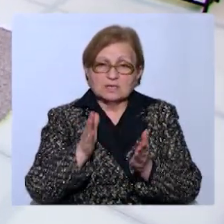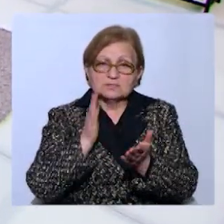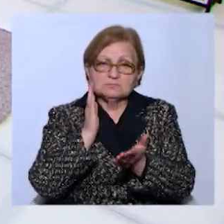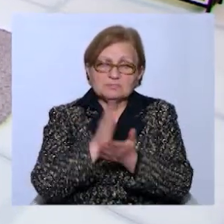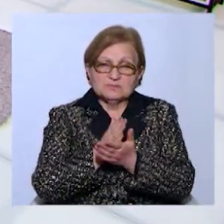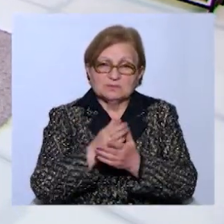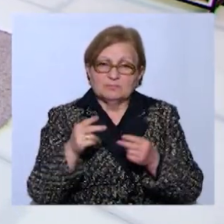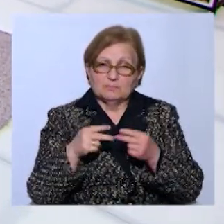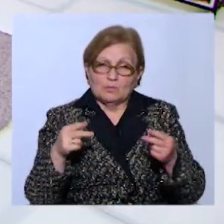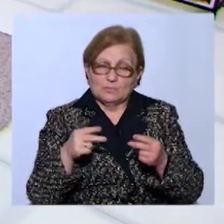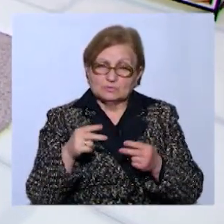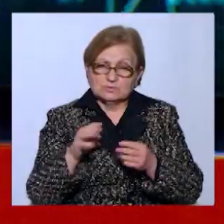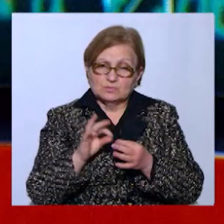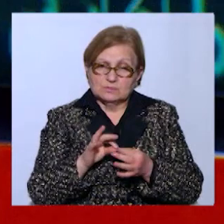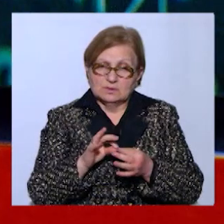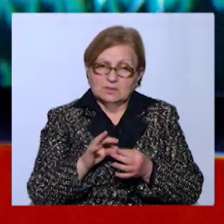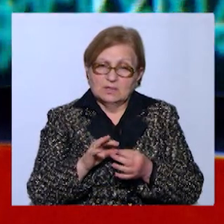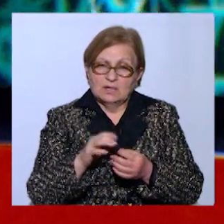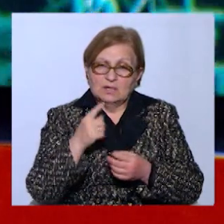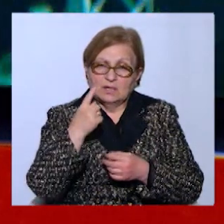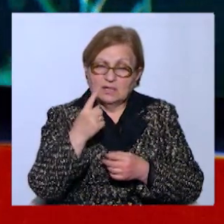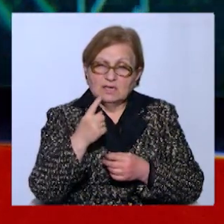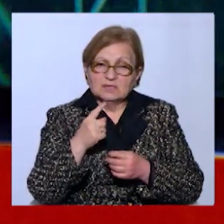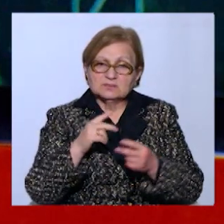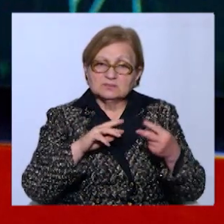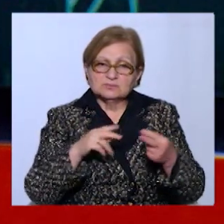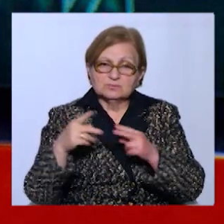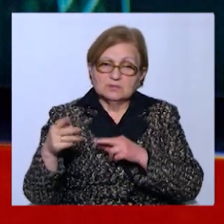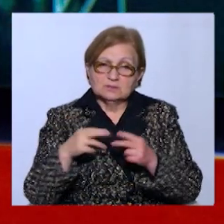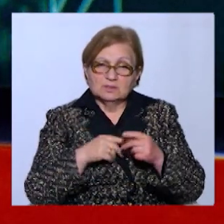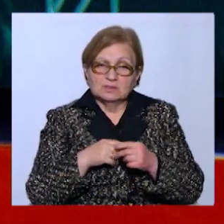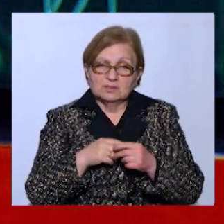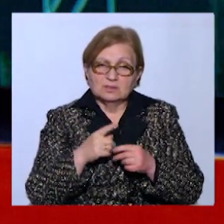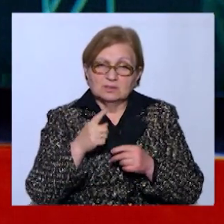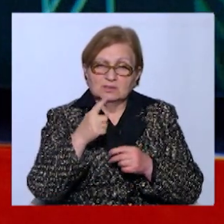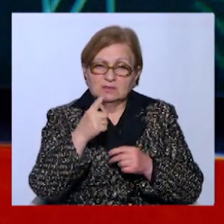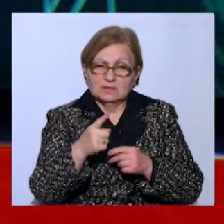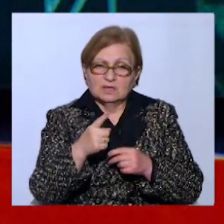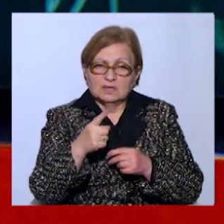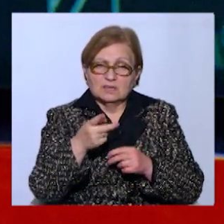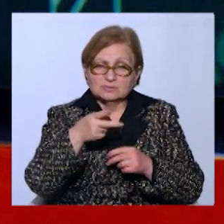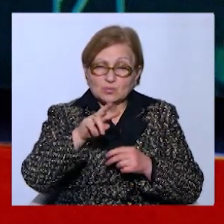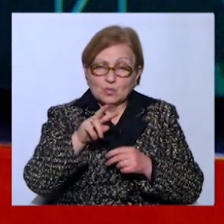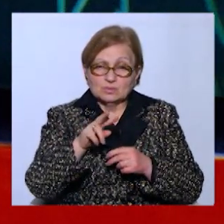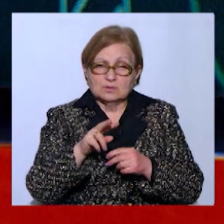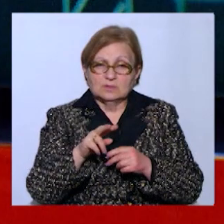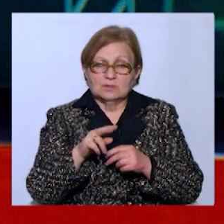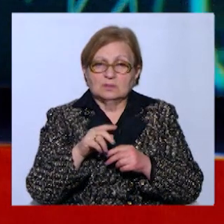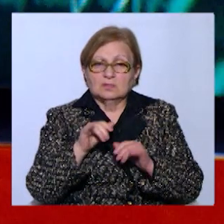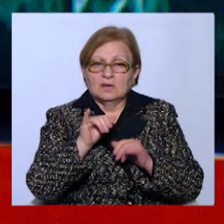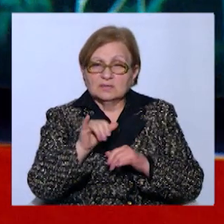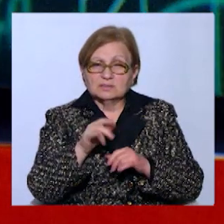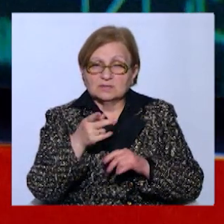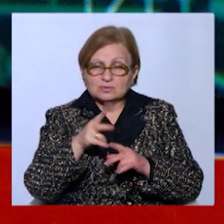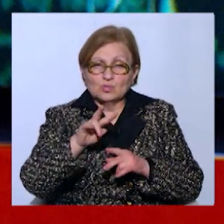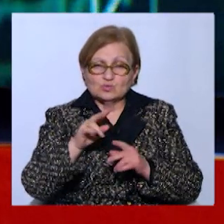პროპორციული დამოკიდებულება. ანუ ერთი ცვლადის რამოდენიმეჯერ გაზდით, აი ნახეთ აქ. ერთი რო ორჯერ გავზარდე, y-იც ორჯერ